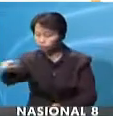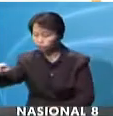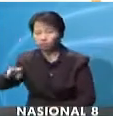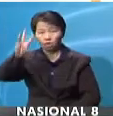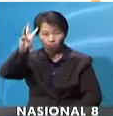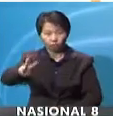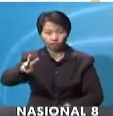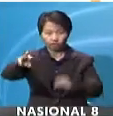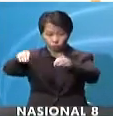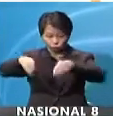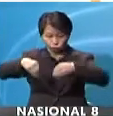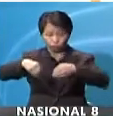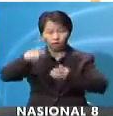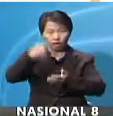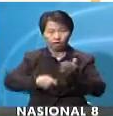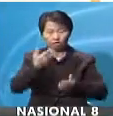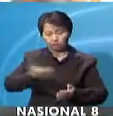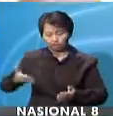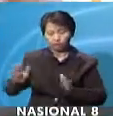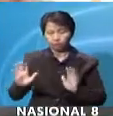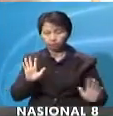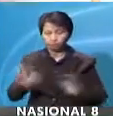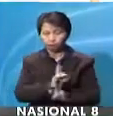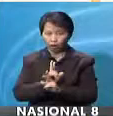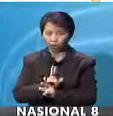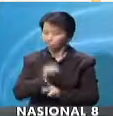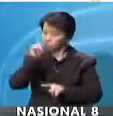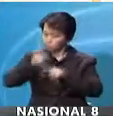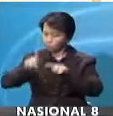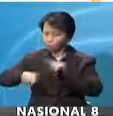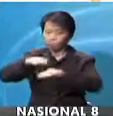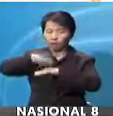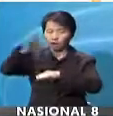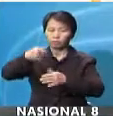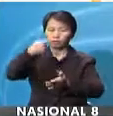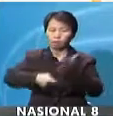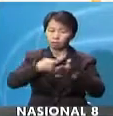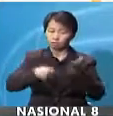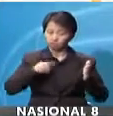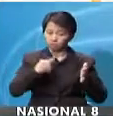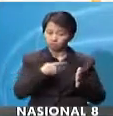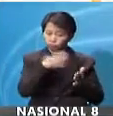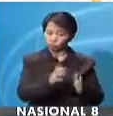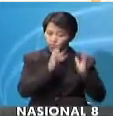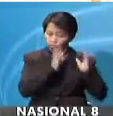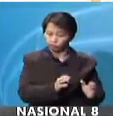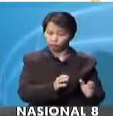menjual barangan harga terkawal tidak melebihi daripada harga yang kita